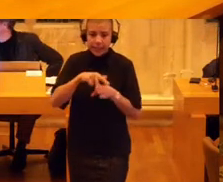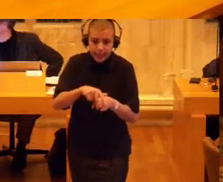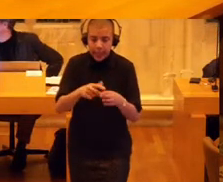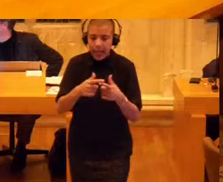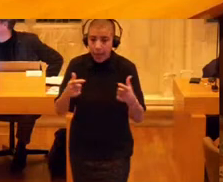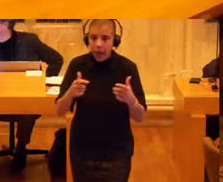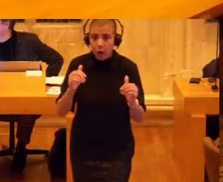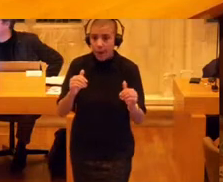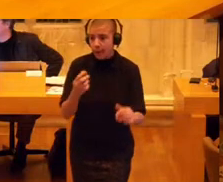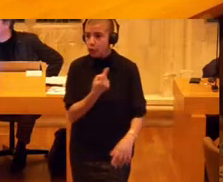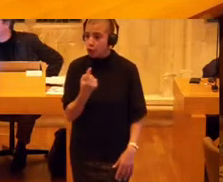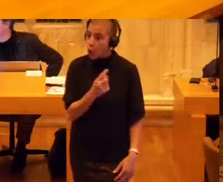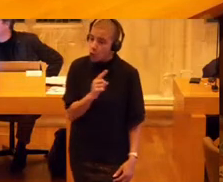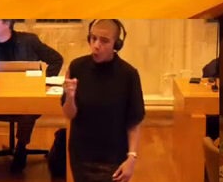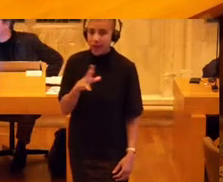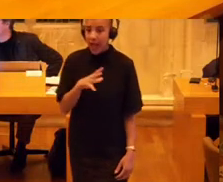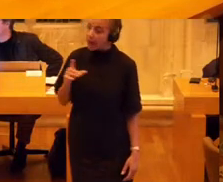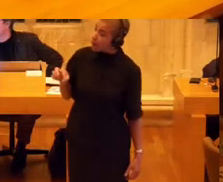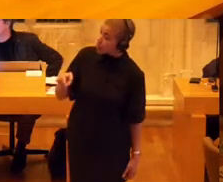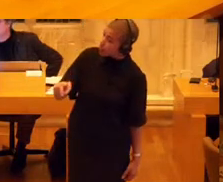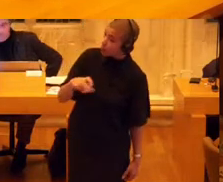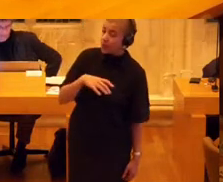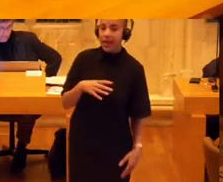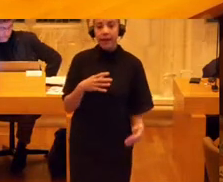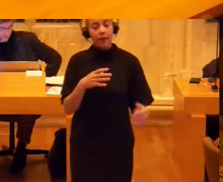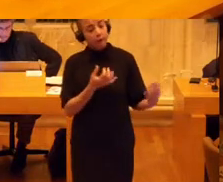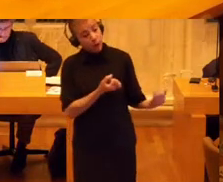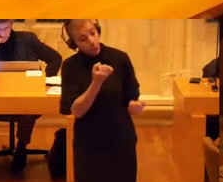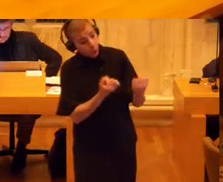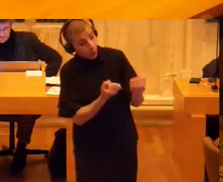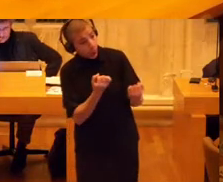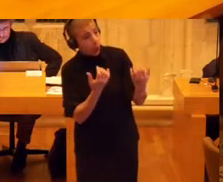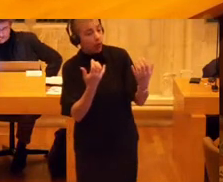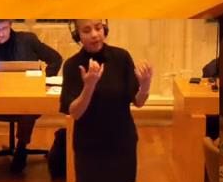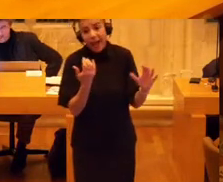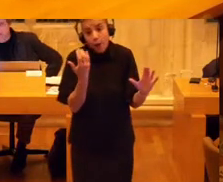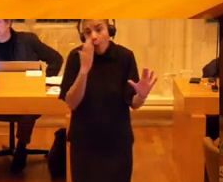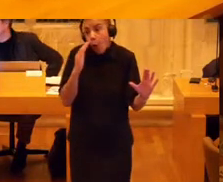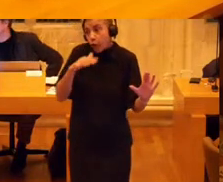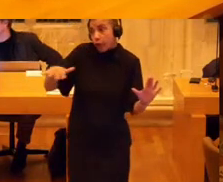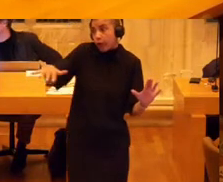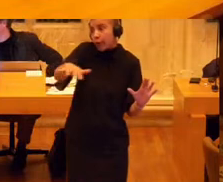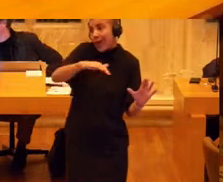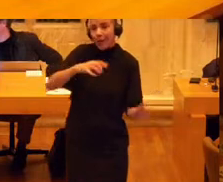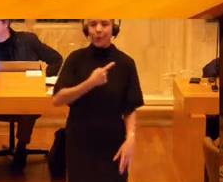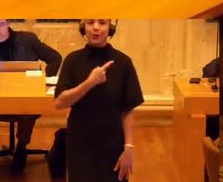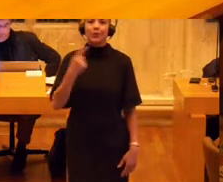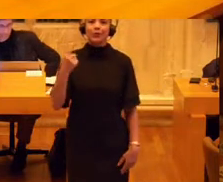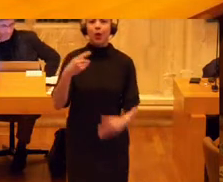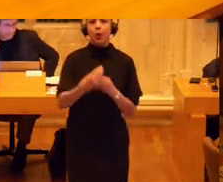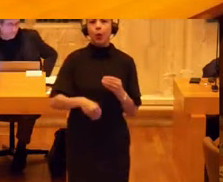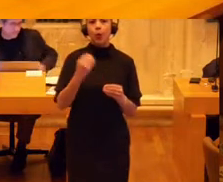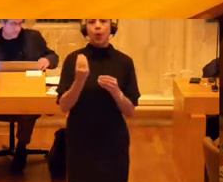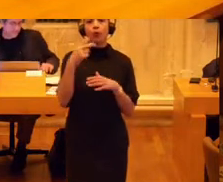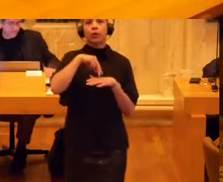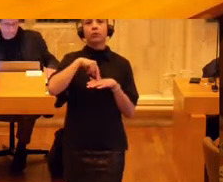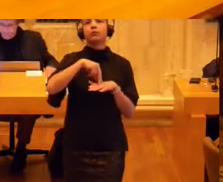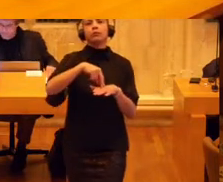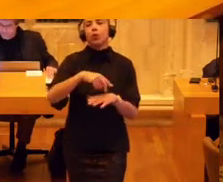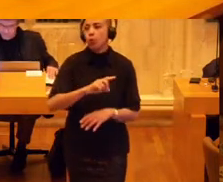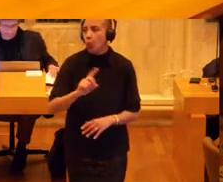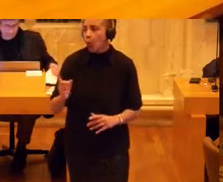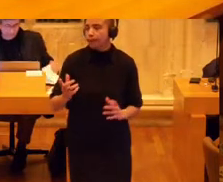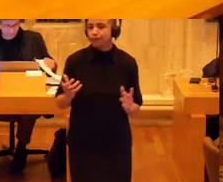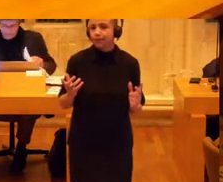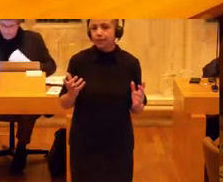qu'il y a aussi des piétons, il y a aussi éventuellement des voitures, que... voilà, il y a les autres, quoi. et qu'on n'est pas tout seul au milieu du monde. Quoi. On